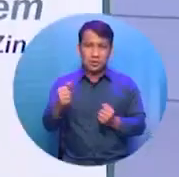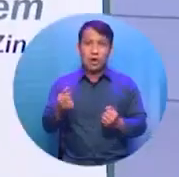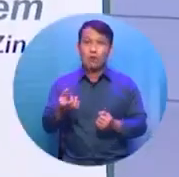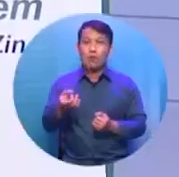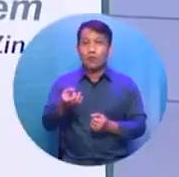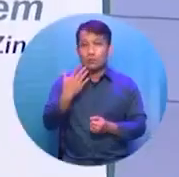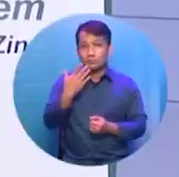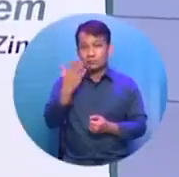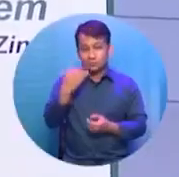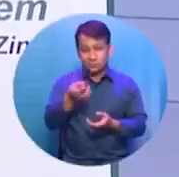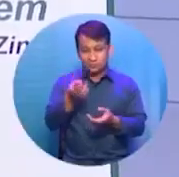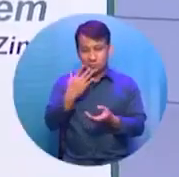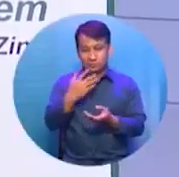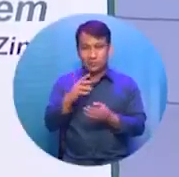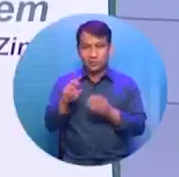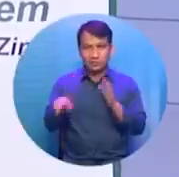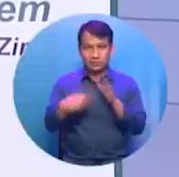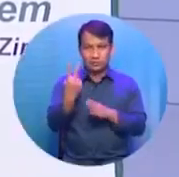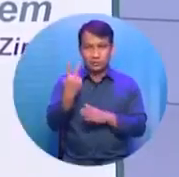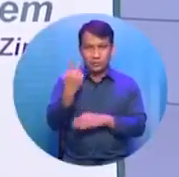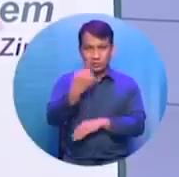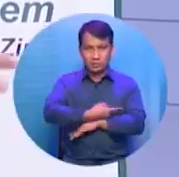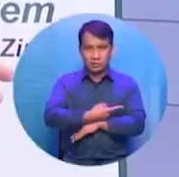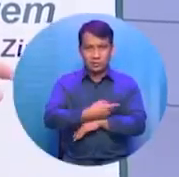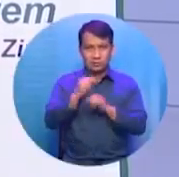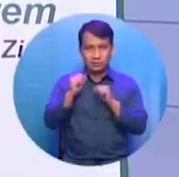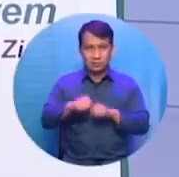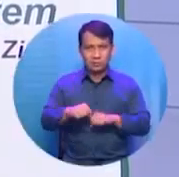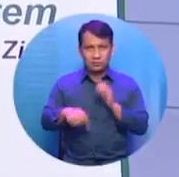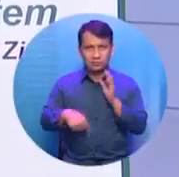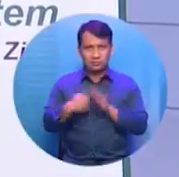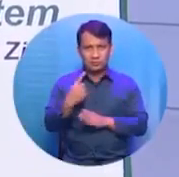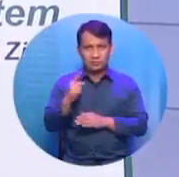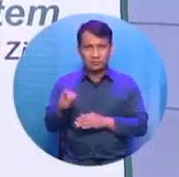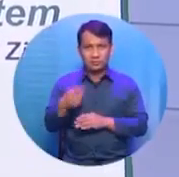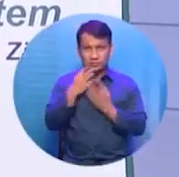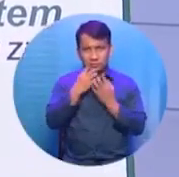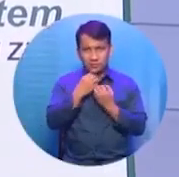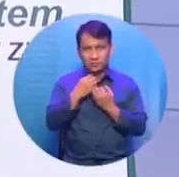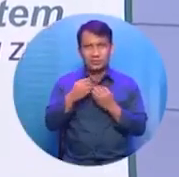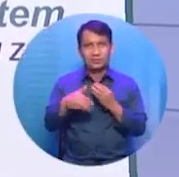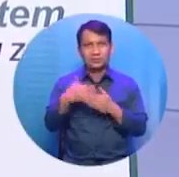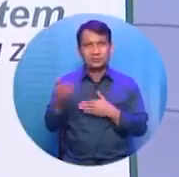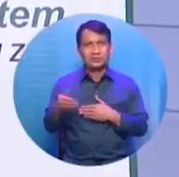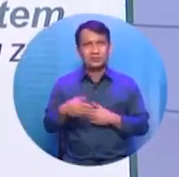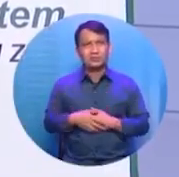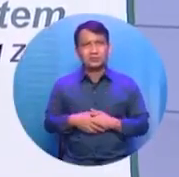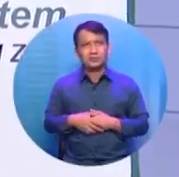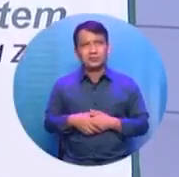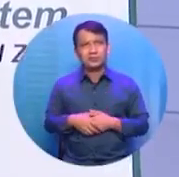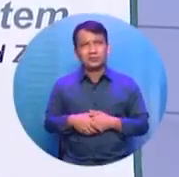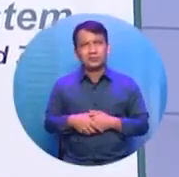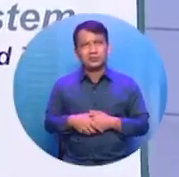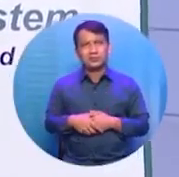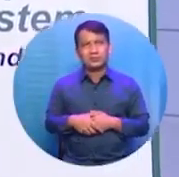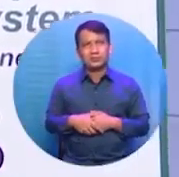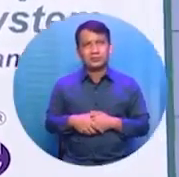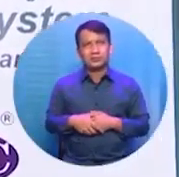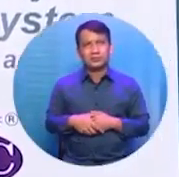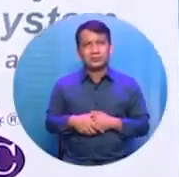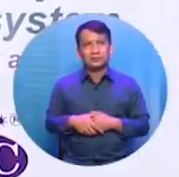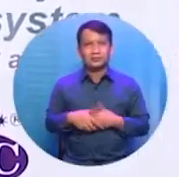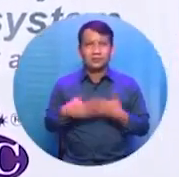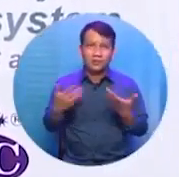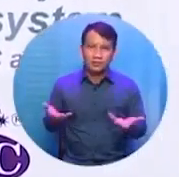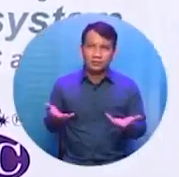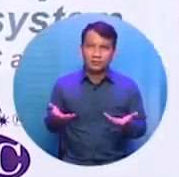kami ng Vita Sync twice a day. Pero pwede naman once a day para matipid. Okay rin, para nagbili kang sir. Wala pa rin!